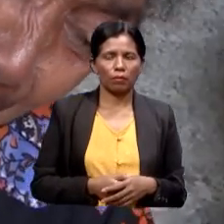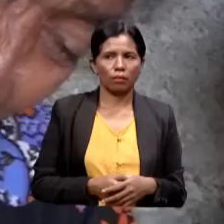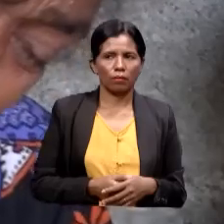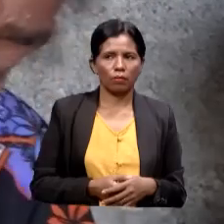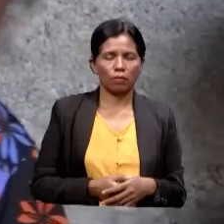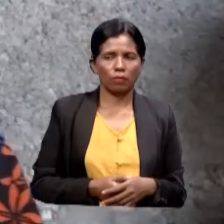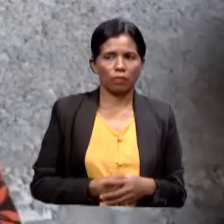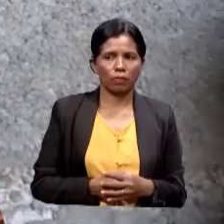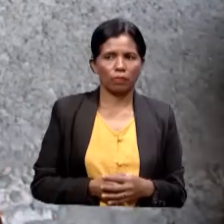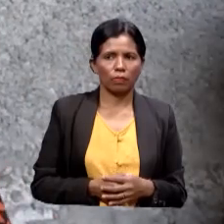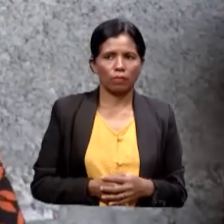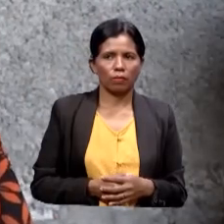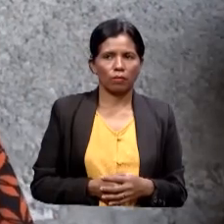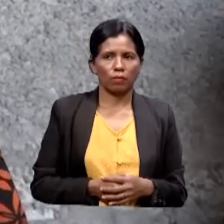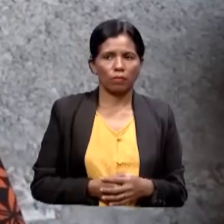nada